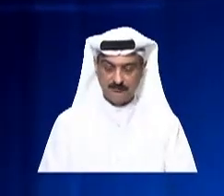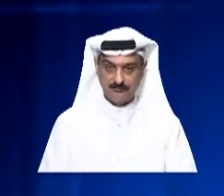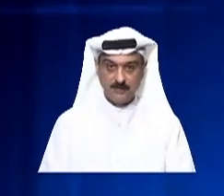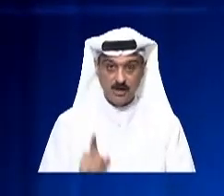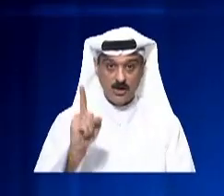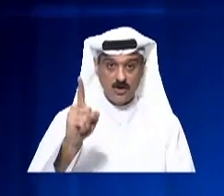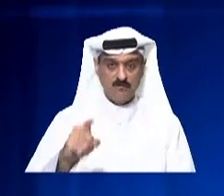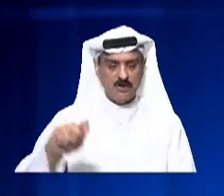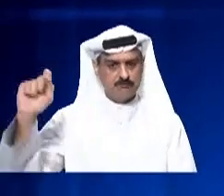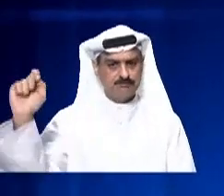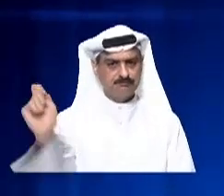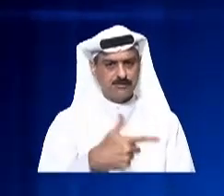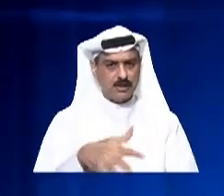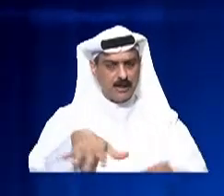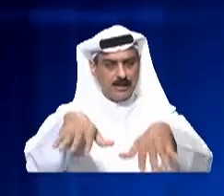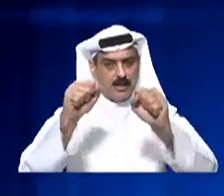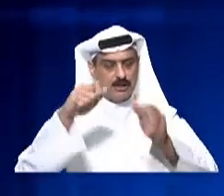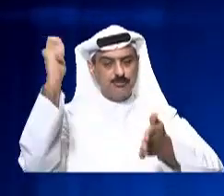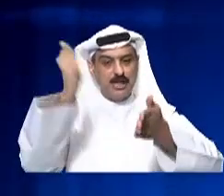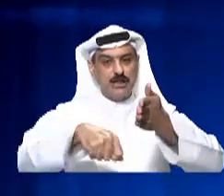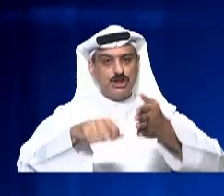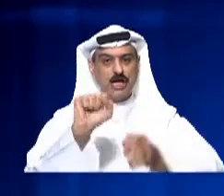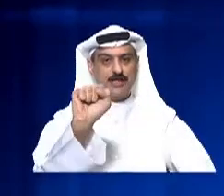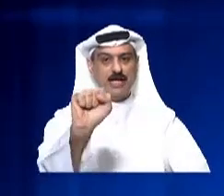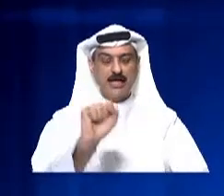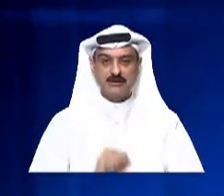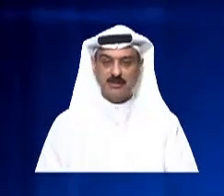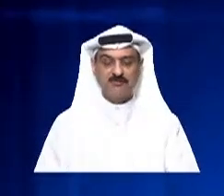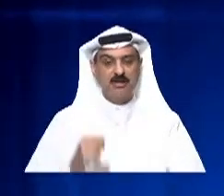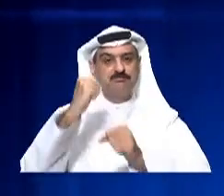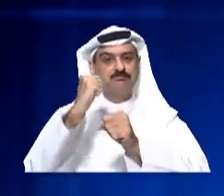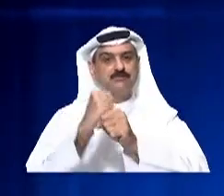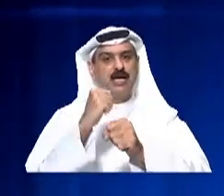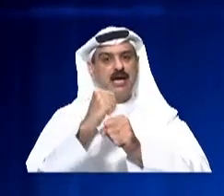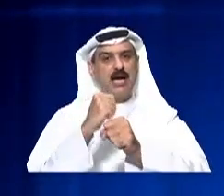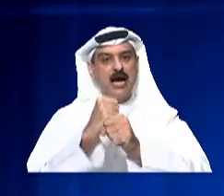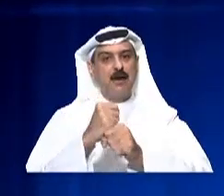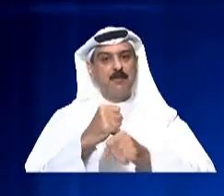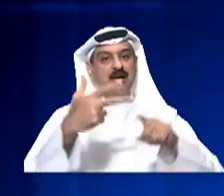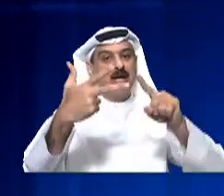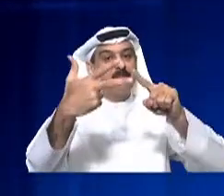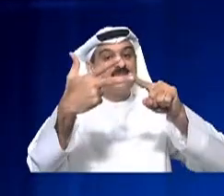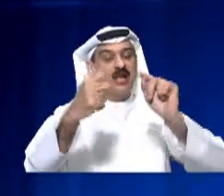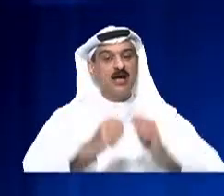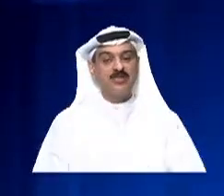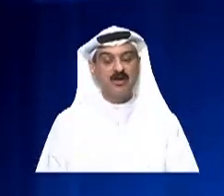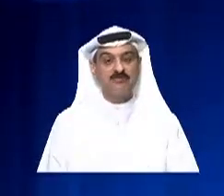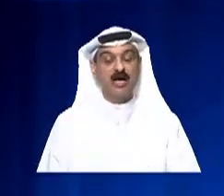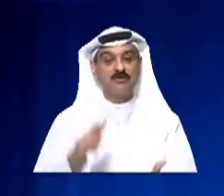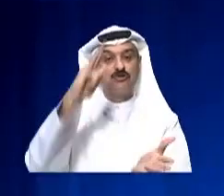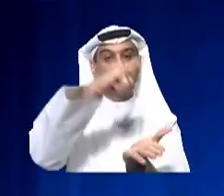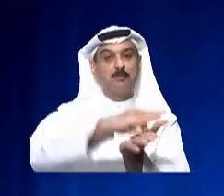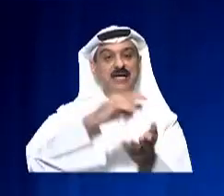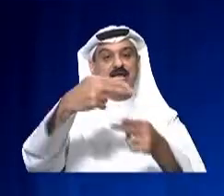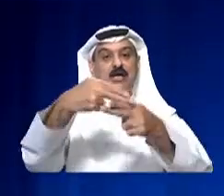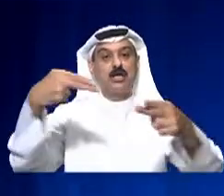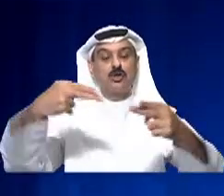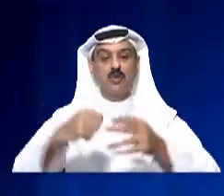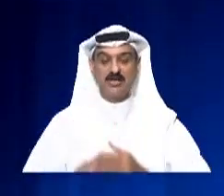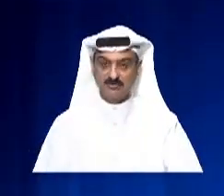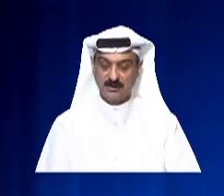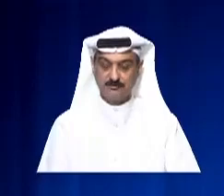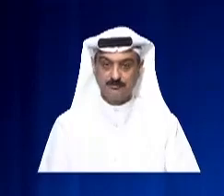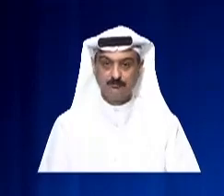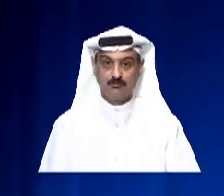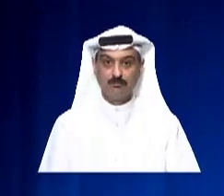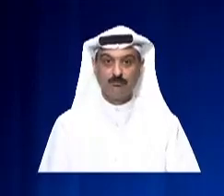بسرعة الانتهاء من الإجراءات المتعلقة بأعمال الحزمة رقم 3 بمشروع مطار الكويت الدولي تيرمينال 2